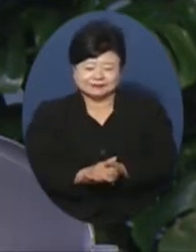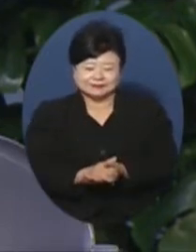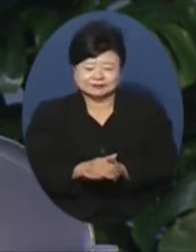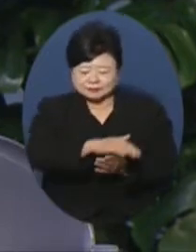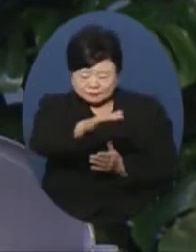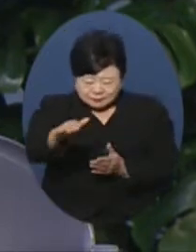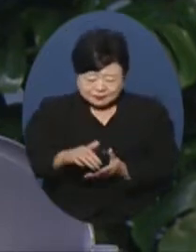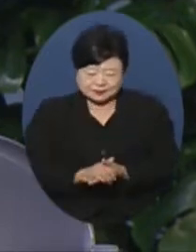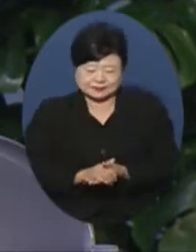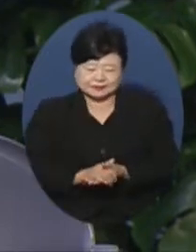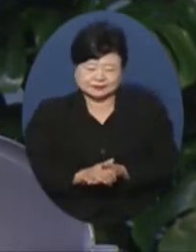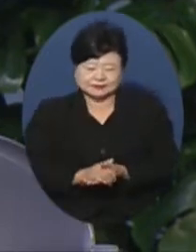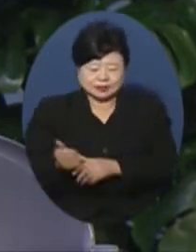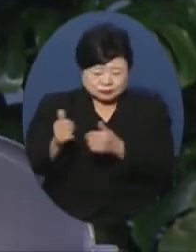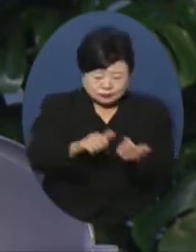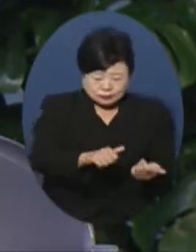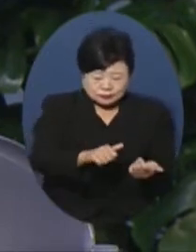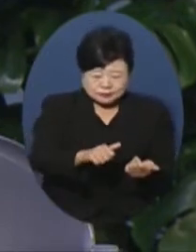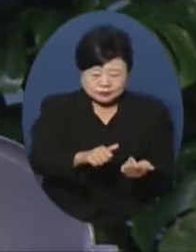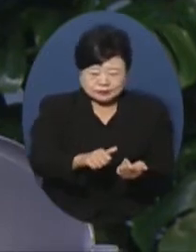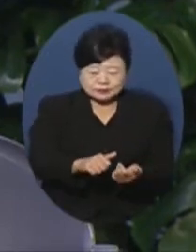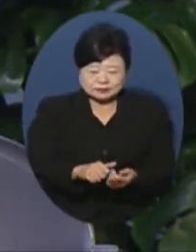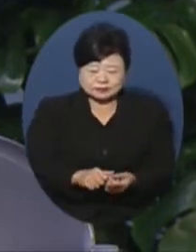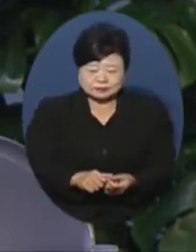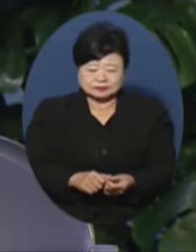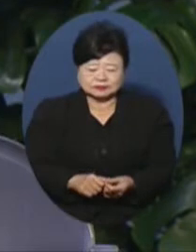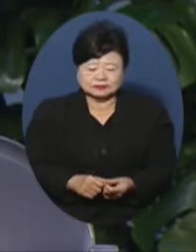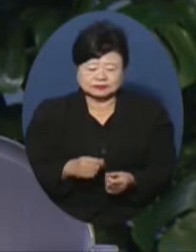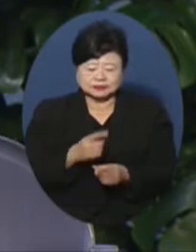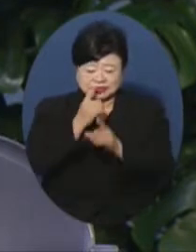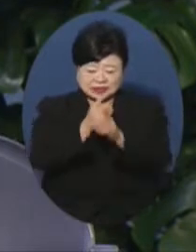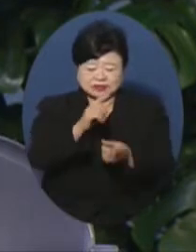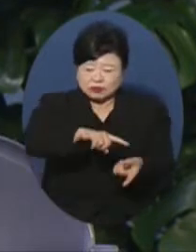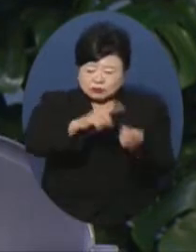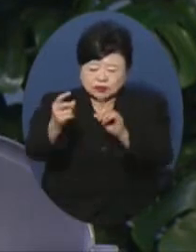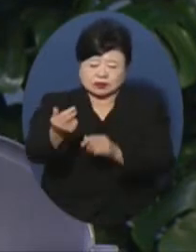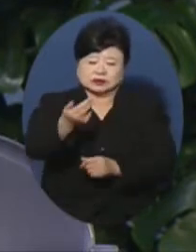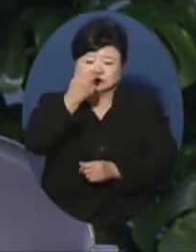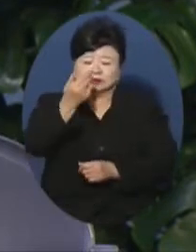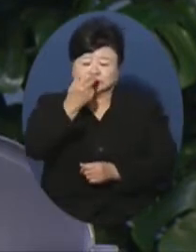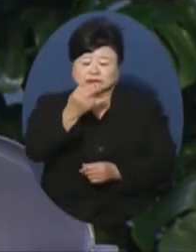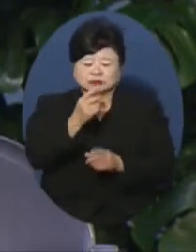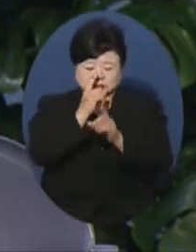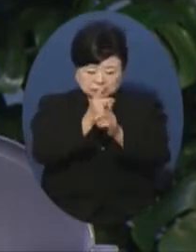때문에 우리는 죽음이 세력을 이기고 부활과